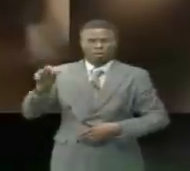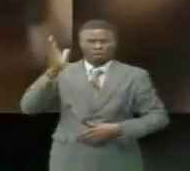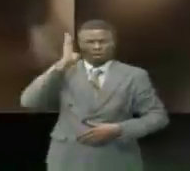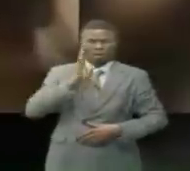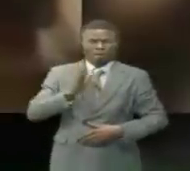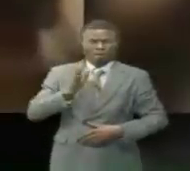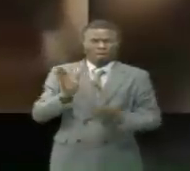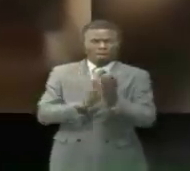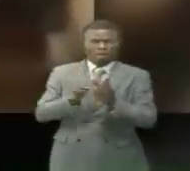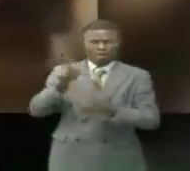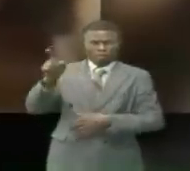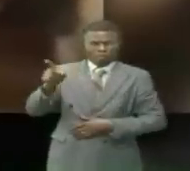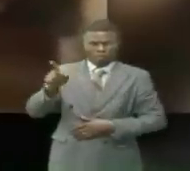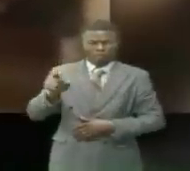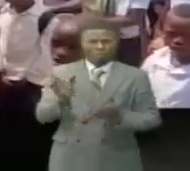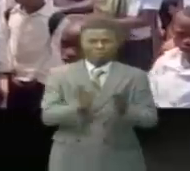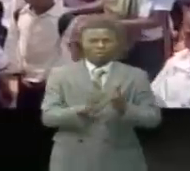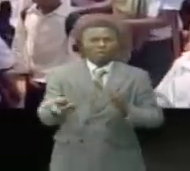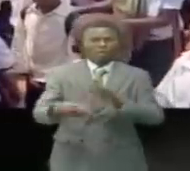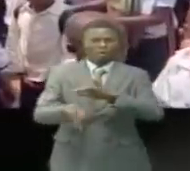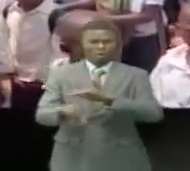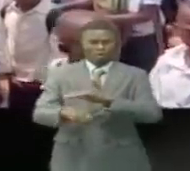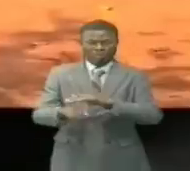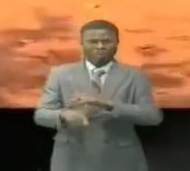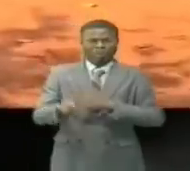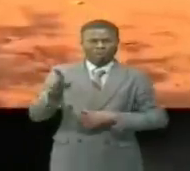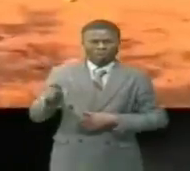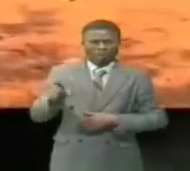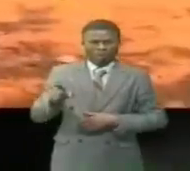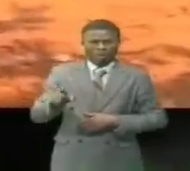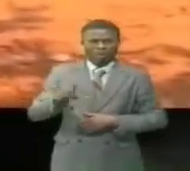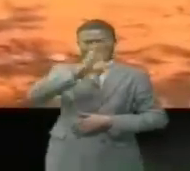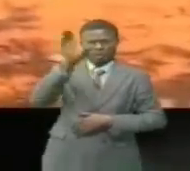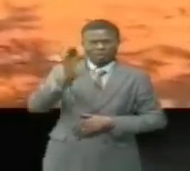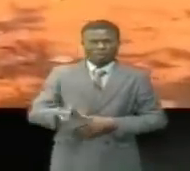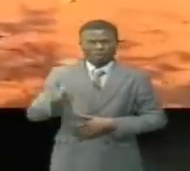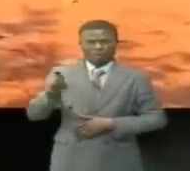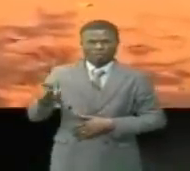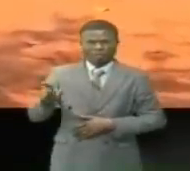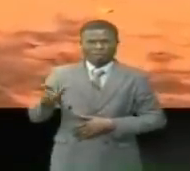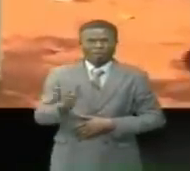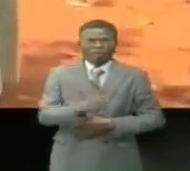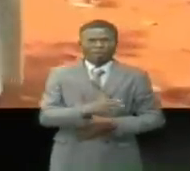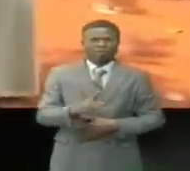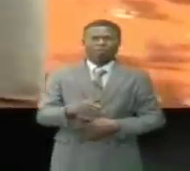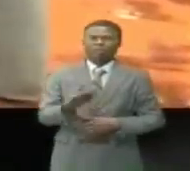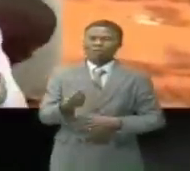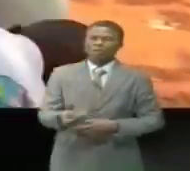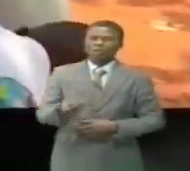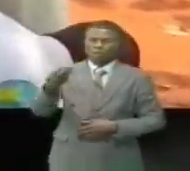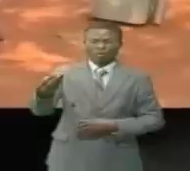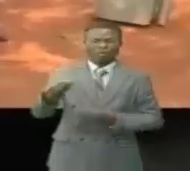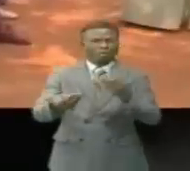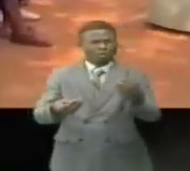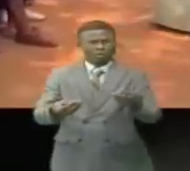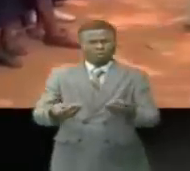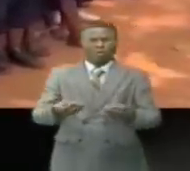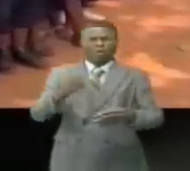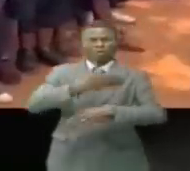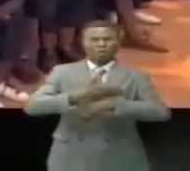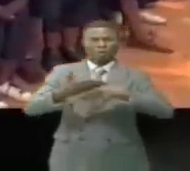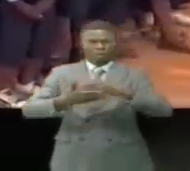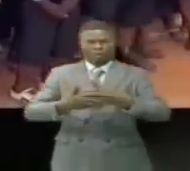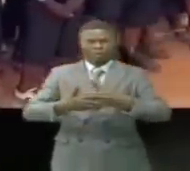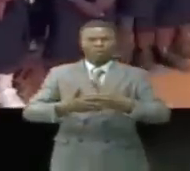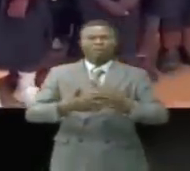de Lamouya et à l'école primaire Chibangu-Chichiku dans la commune de Dibindi, où les moyens ont été remis pour la réhabilitation